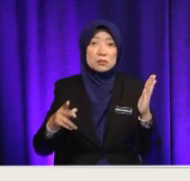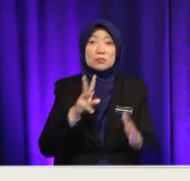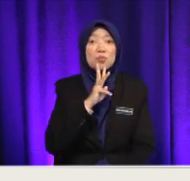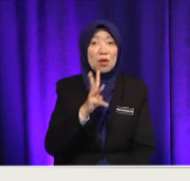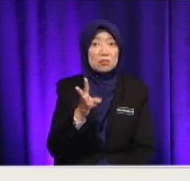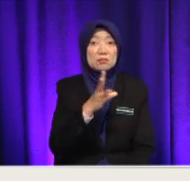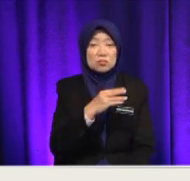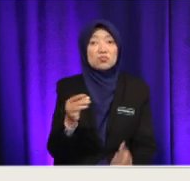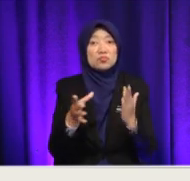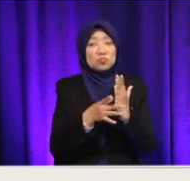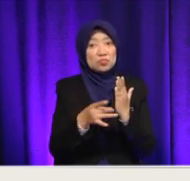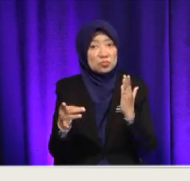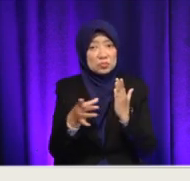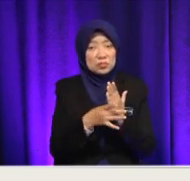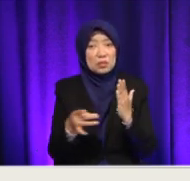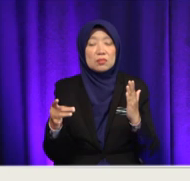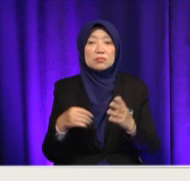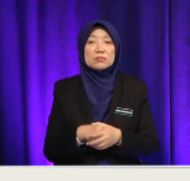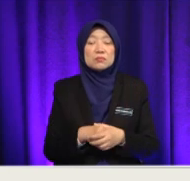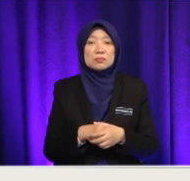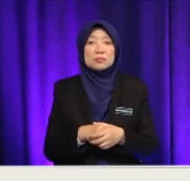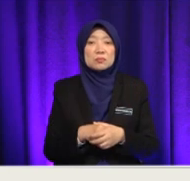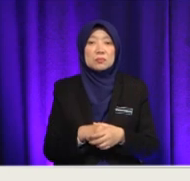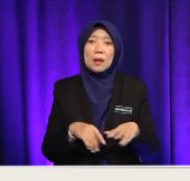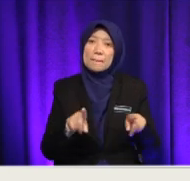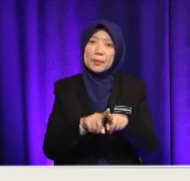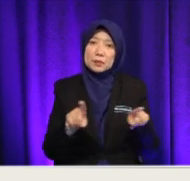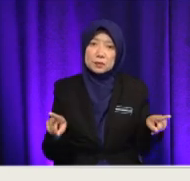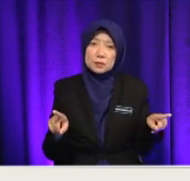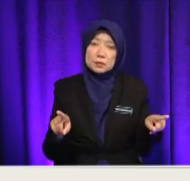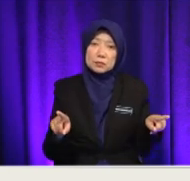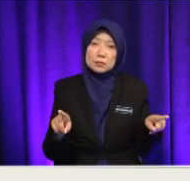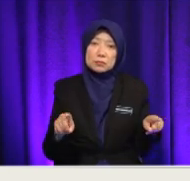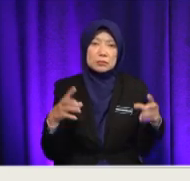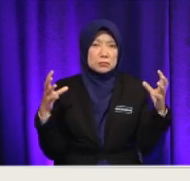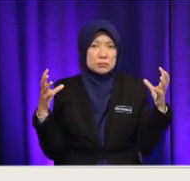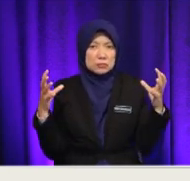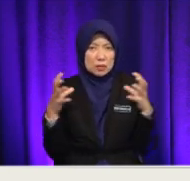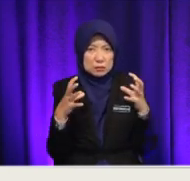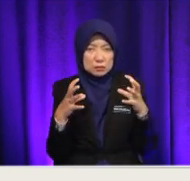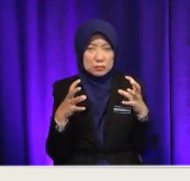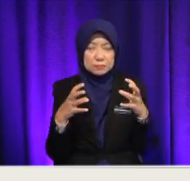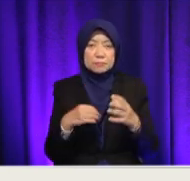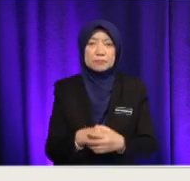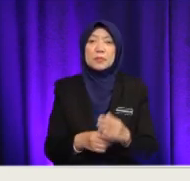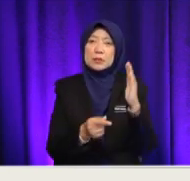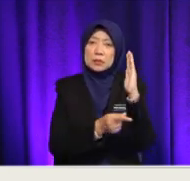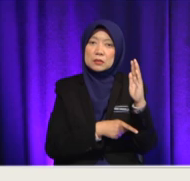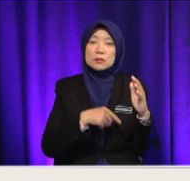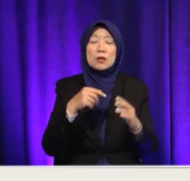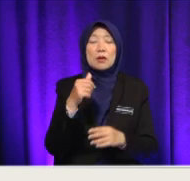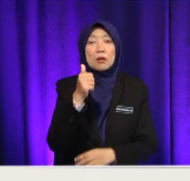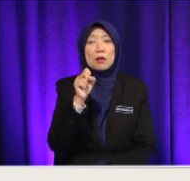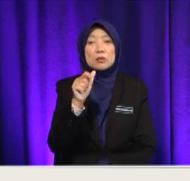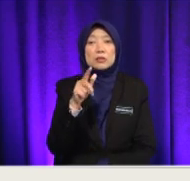dia. Getah vulkan dengan getah asli. Okey, perbezaannya getah vulkan kita tahu keras. Getah asli dia